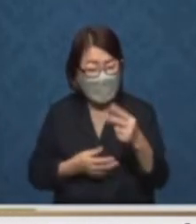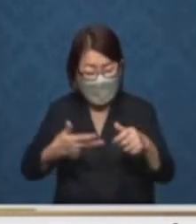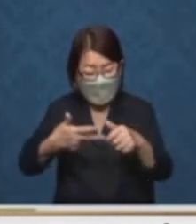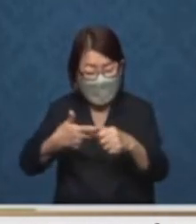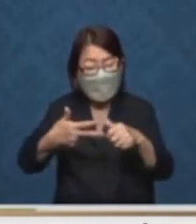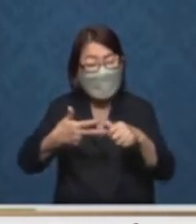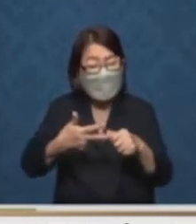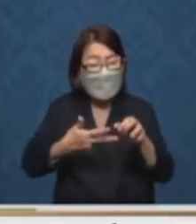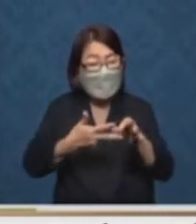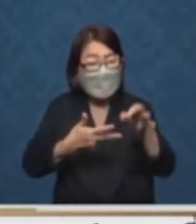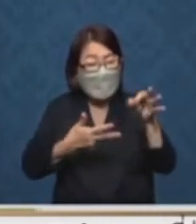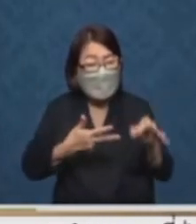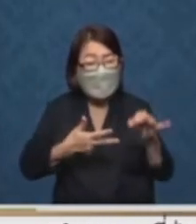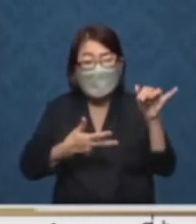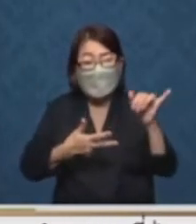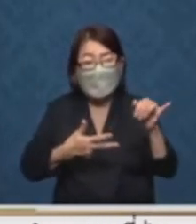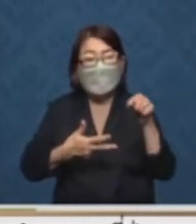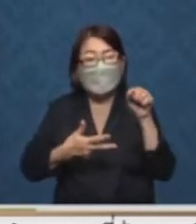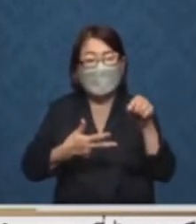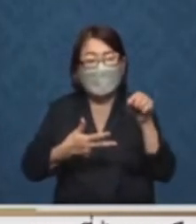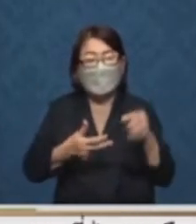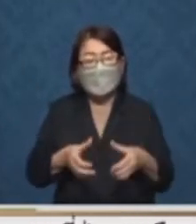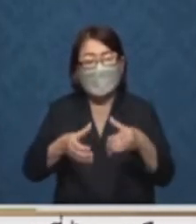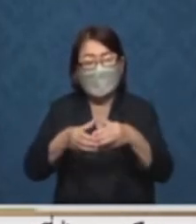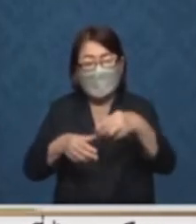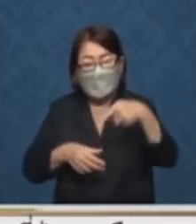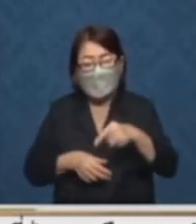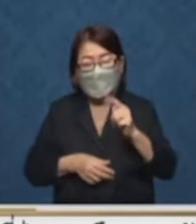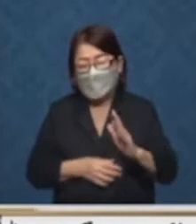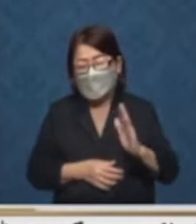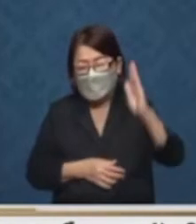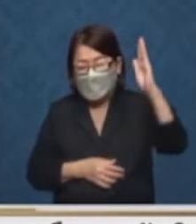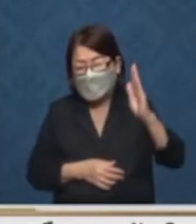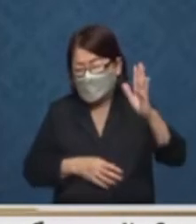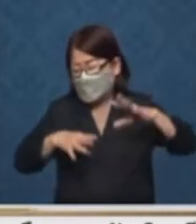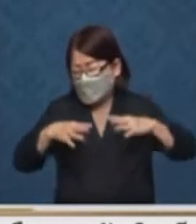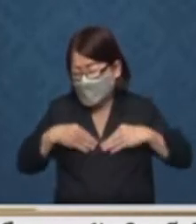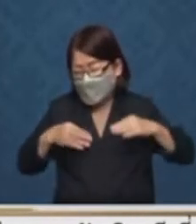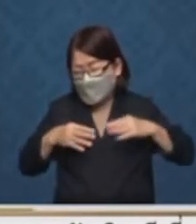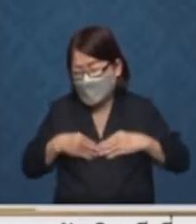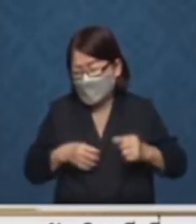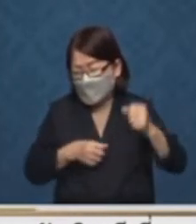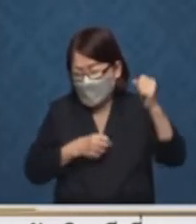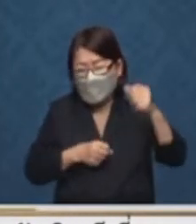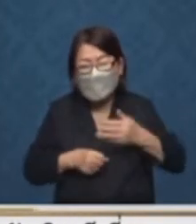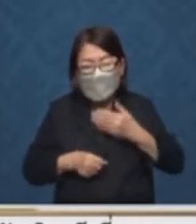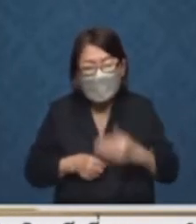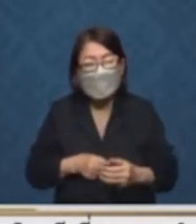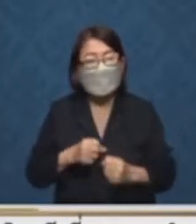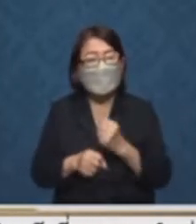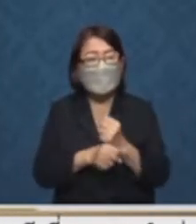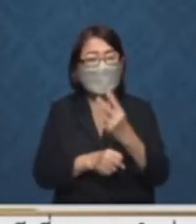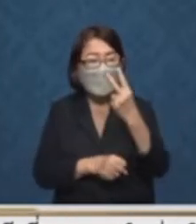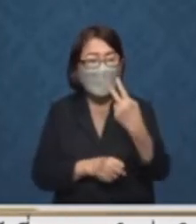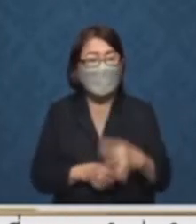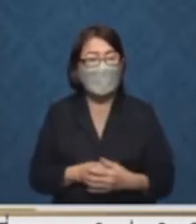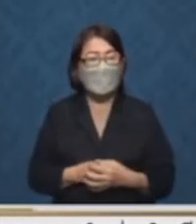านอันนี้แหละที่พรรคเพื่อไทยค้านมาสองปีเนี่ยก็คือสองลำนี้แหละถัด